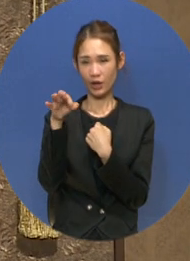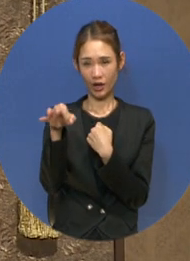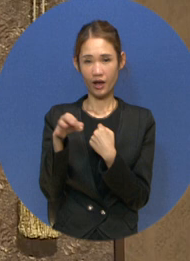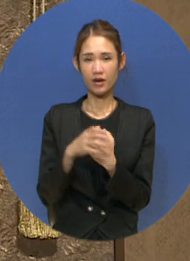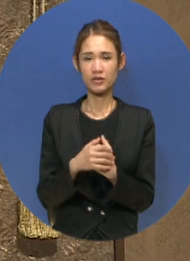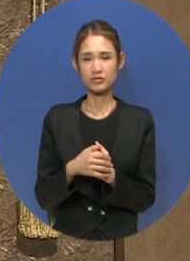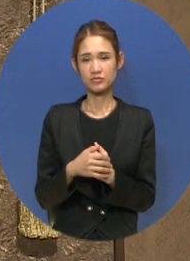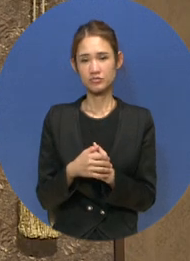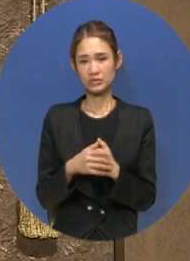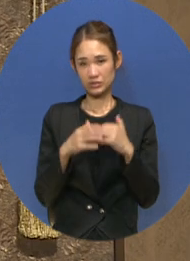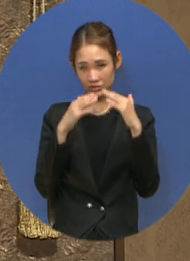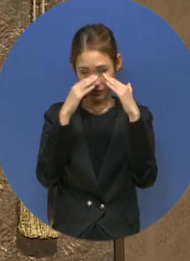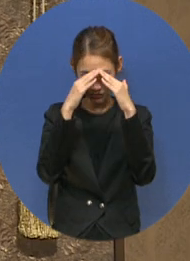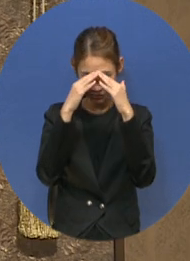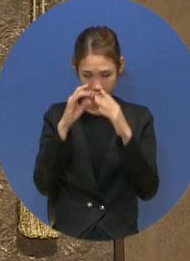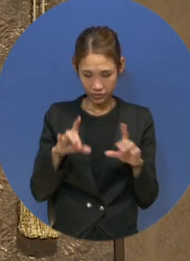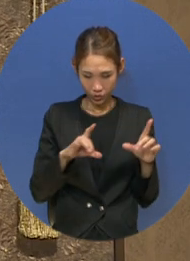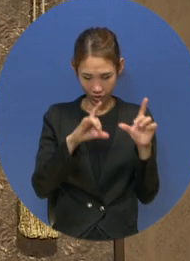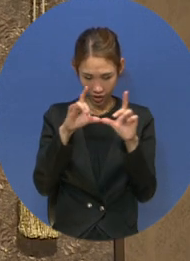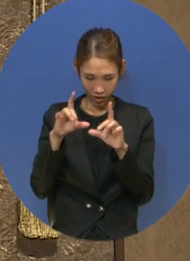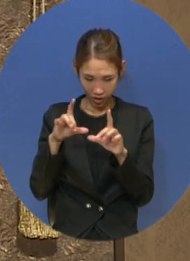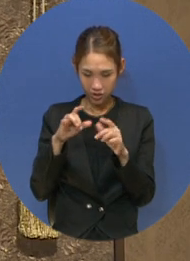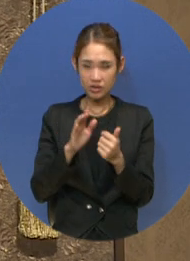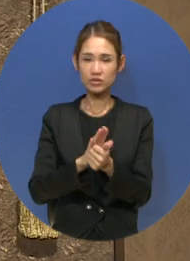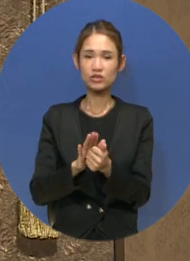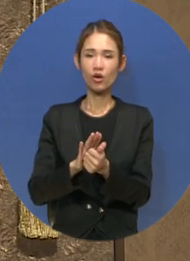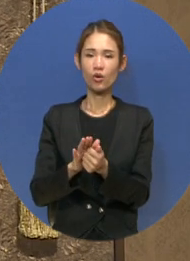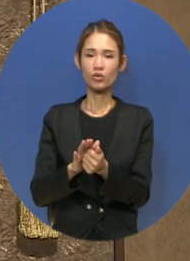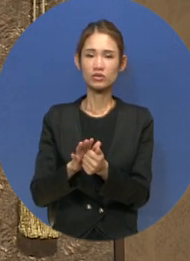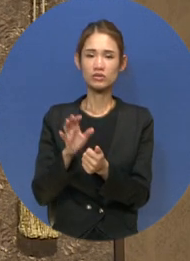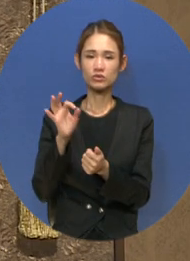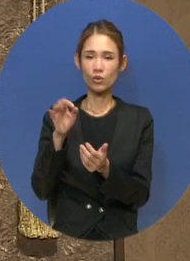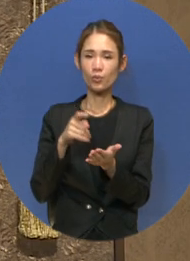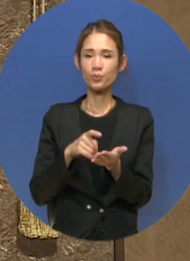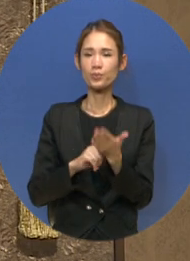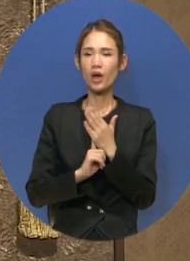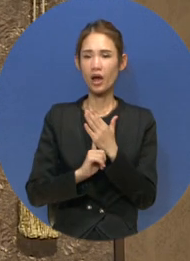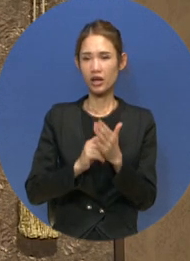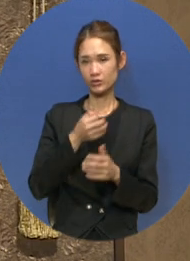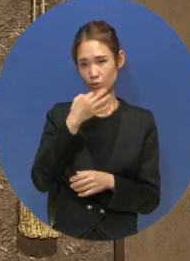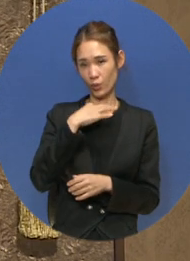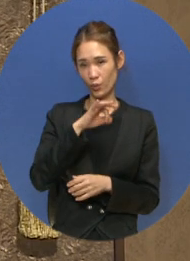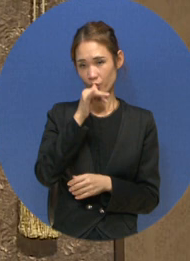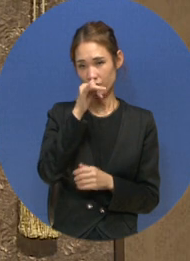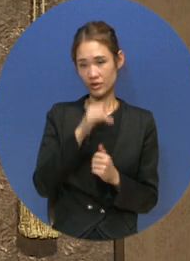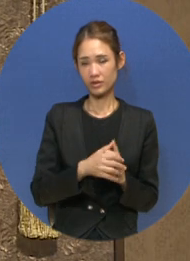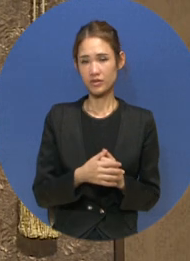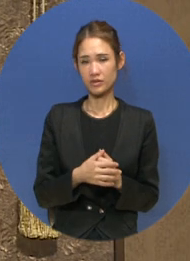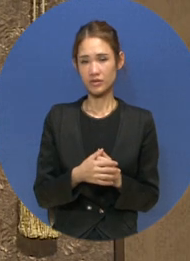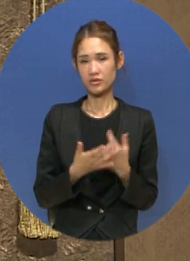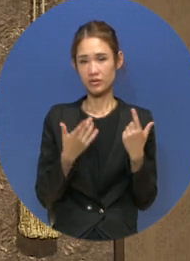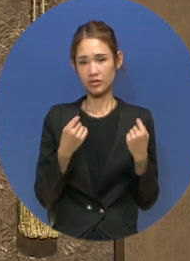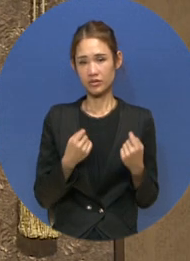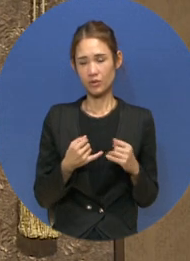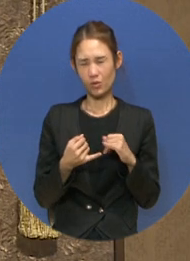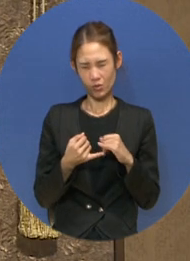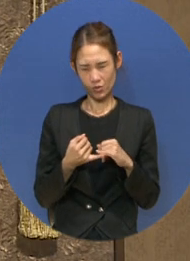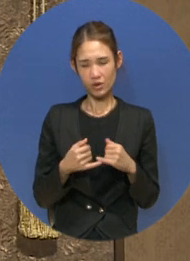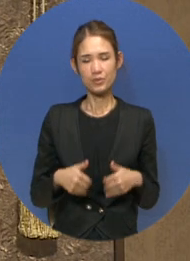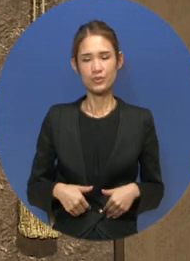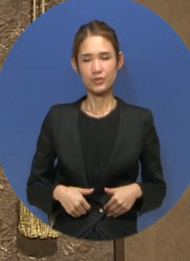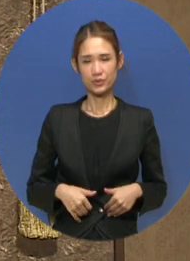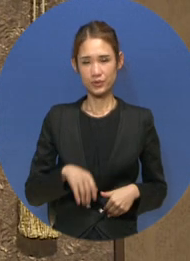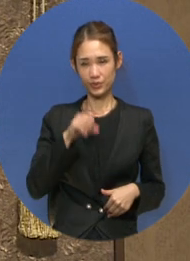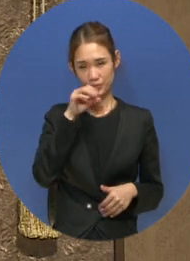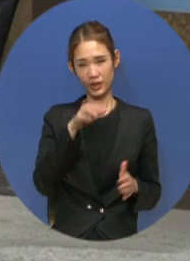그런데 집에서 생활하면서 서비스를 받게 되면 비용 절감 효과가 있기 때문에 이러한 서비스가 반드시 필요하다 이렇게